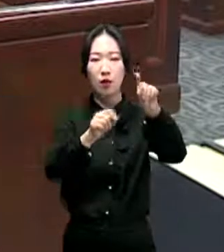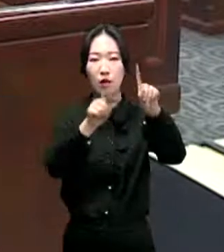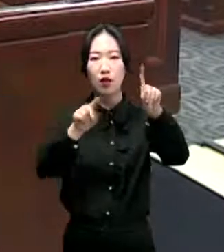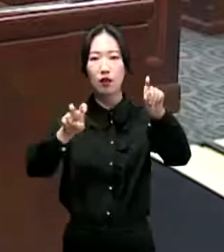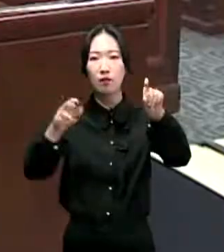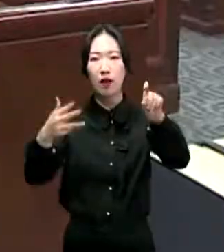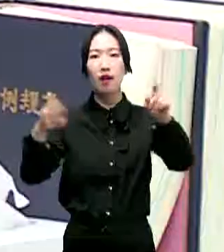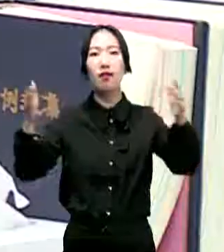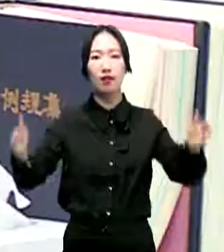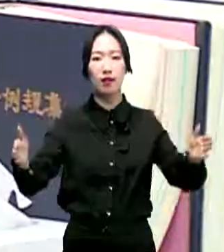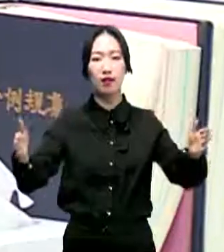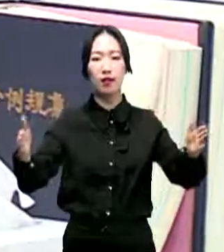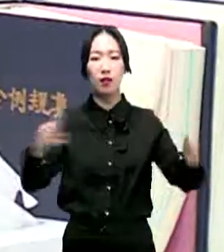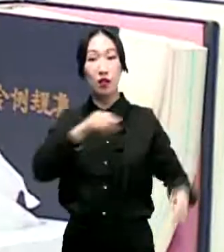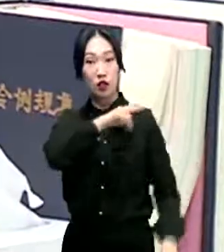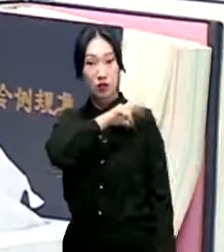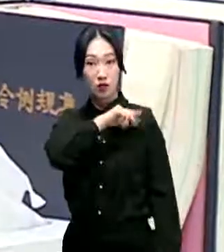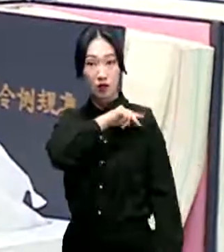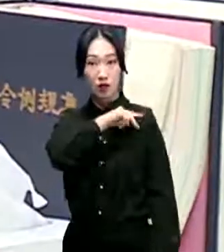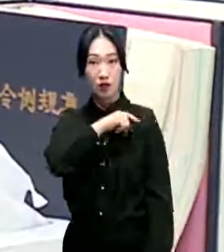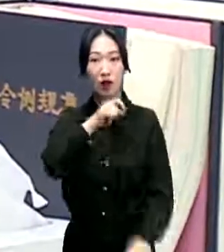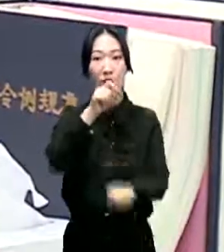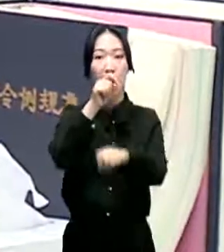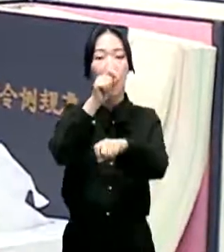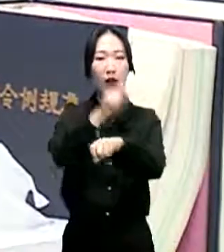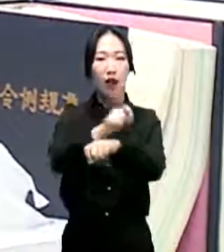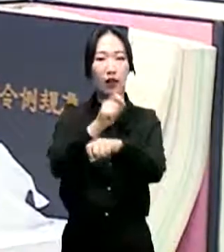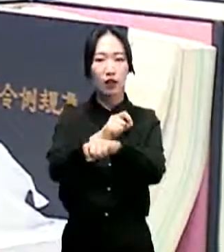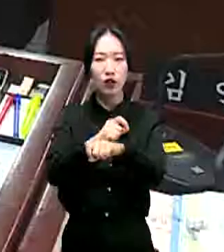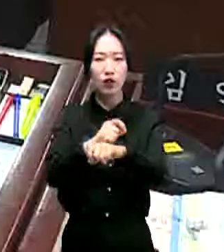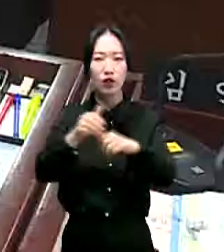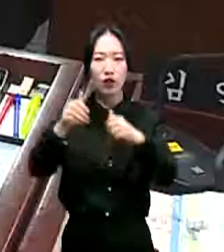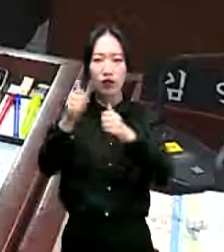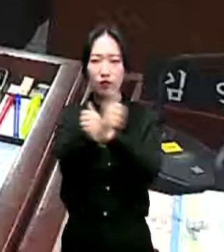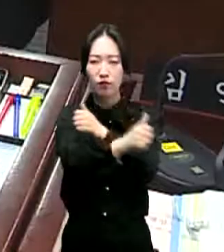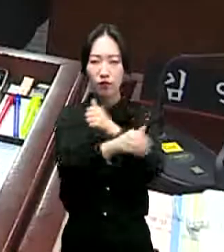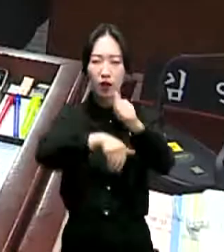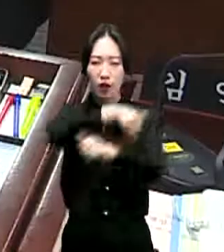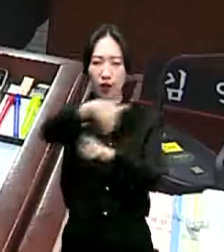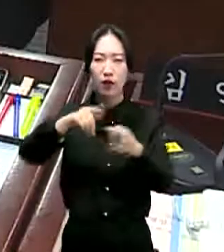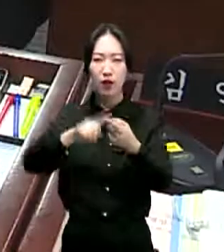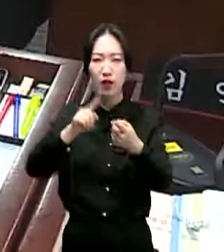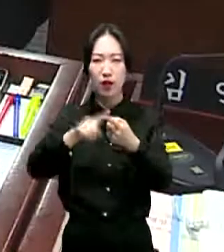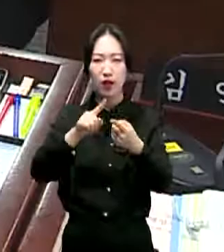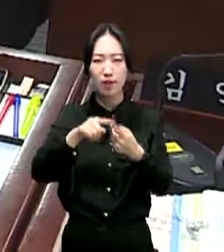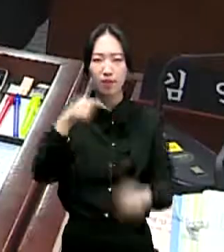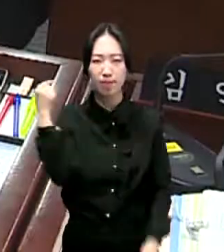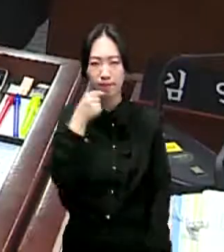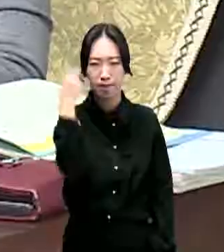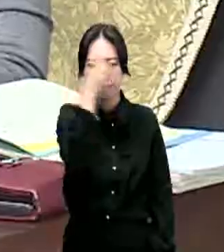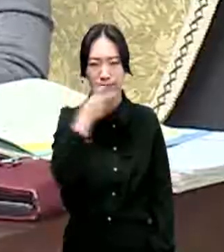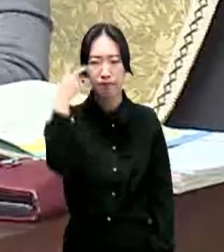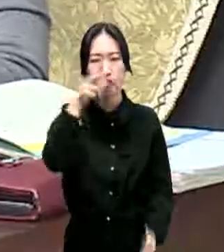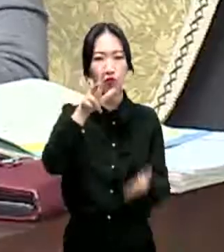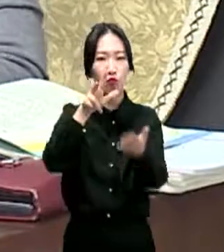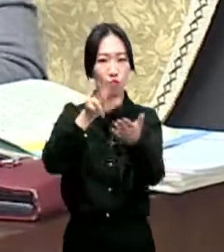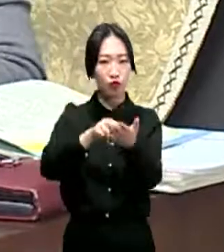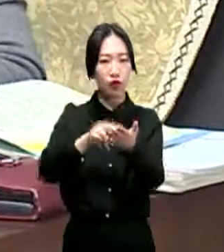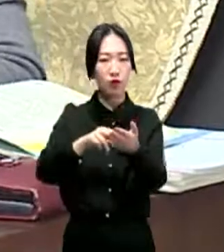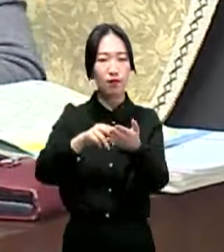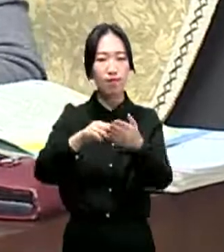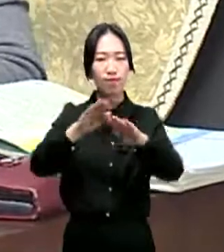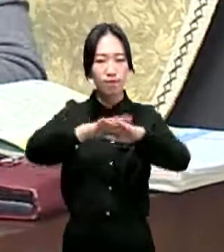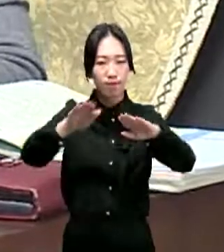진행됩니다. 의원들은 그 행정 전반에 대한 사항을 철저히 짚고 문제점과 개선 사항 등을 꼼꼼히